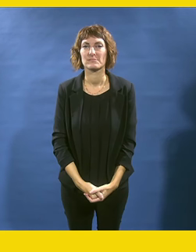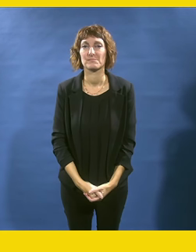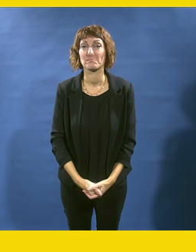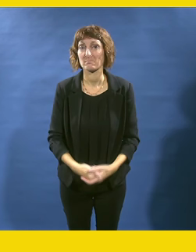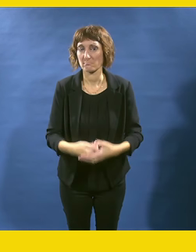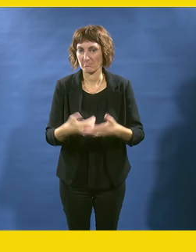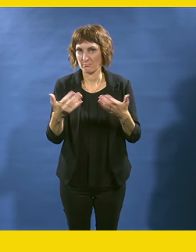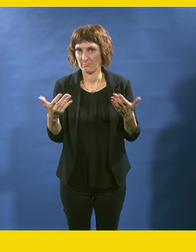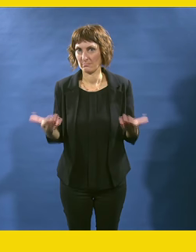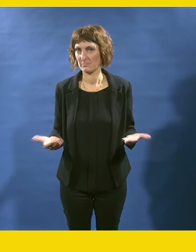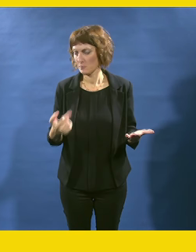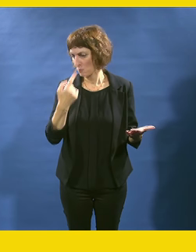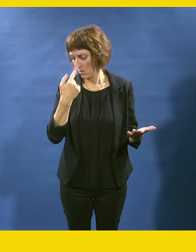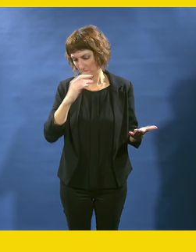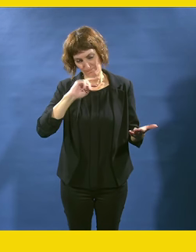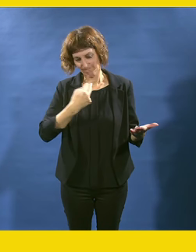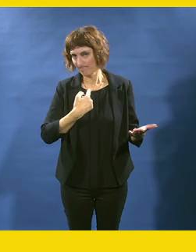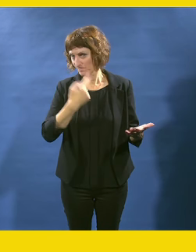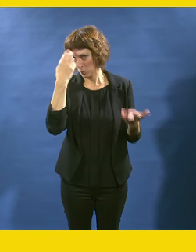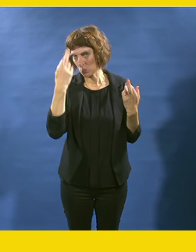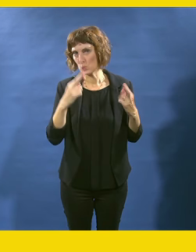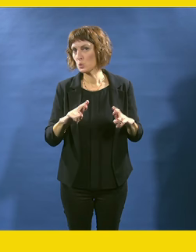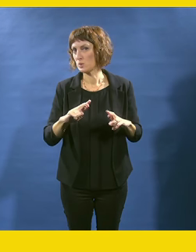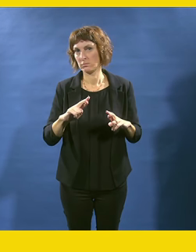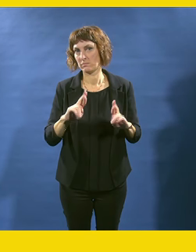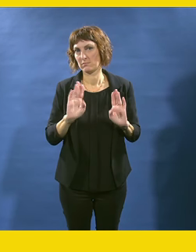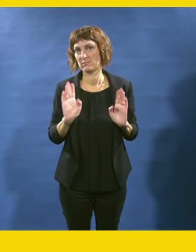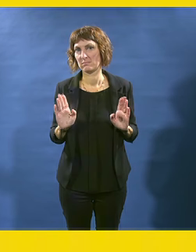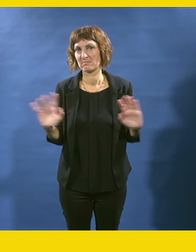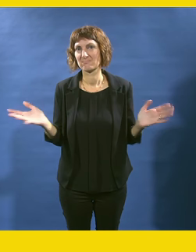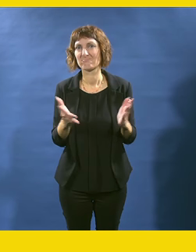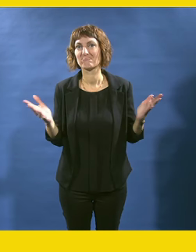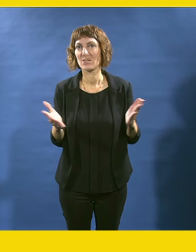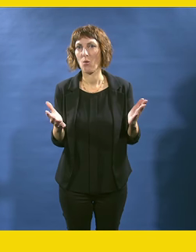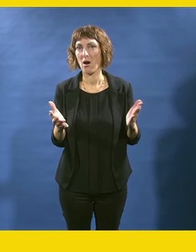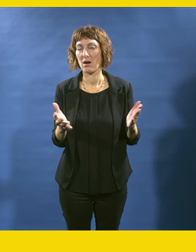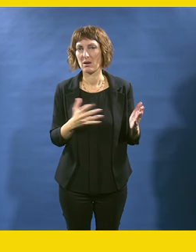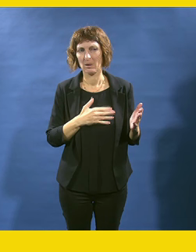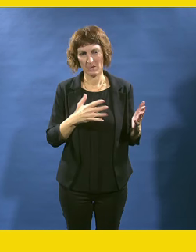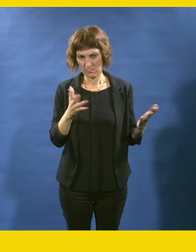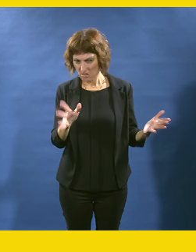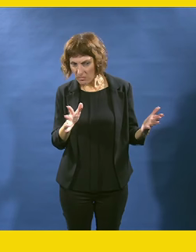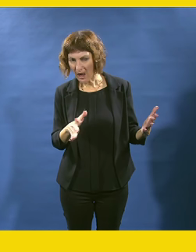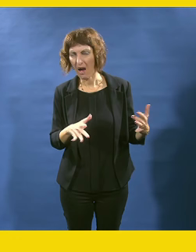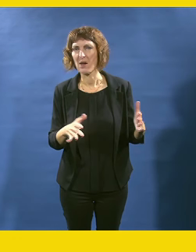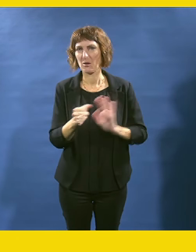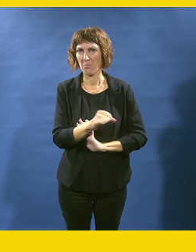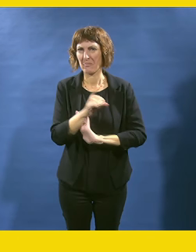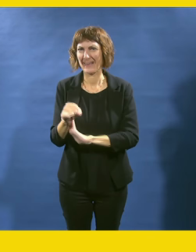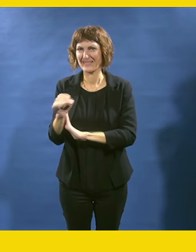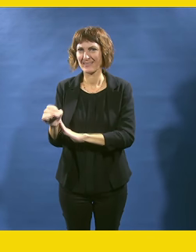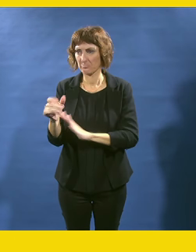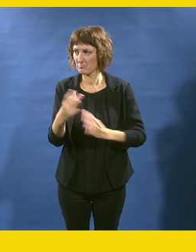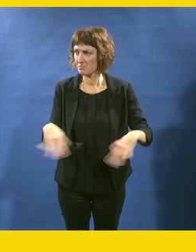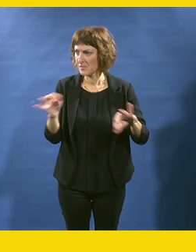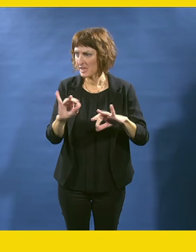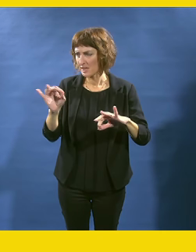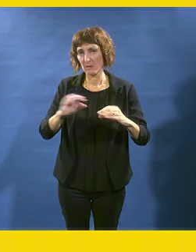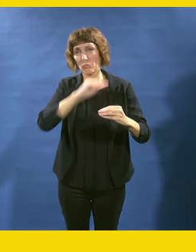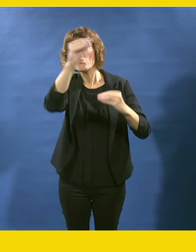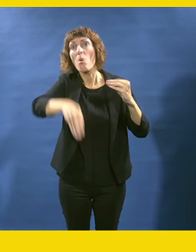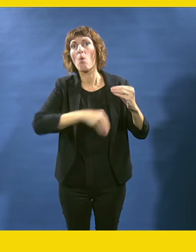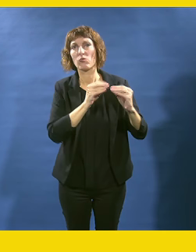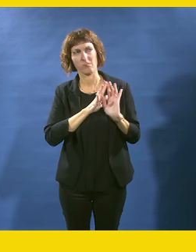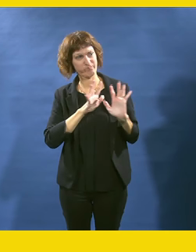Et donc ma conviction profonde, c'est que face à la déferlante brune qui étouffe partout dans le monde, c'est